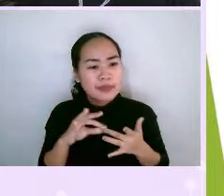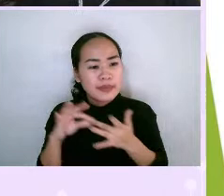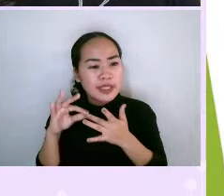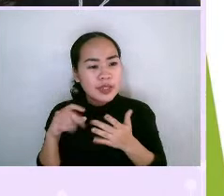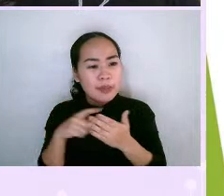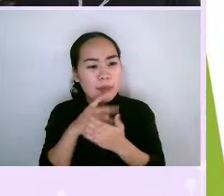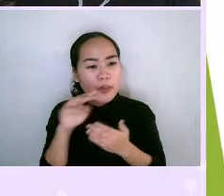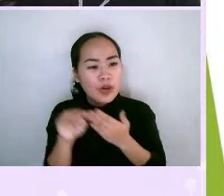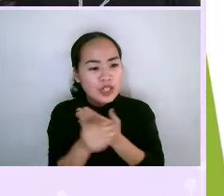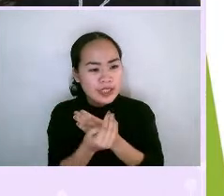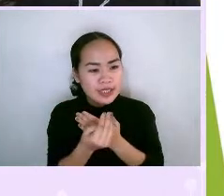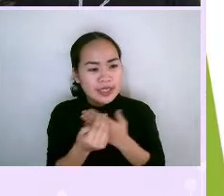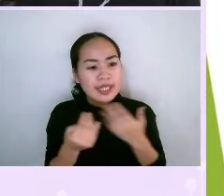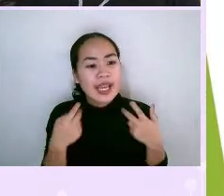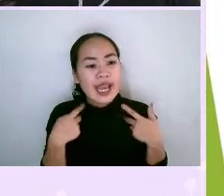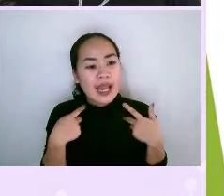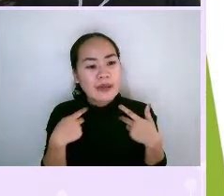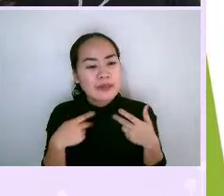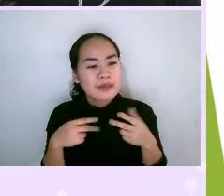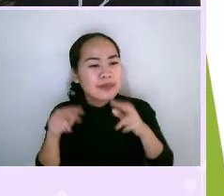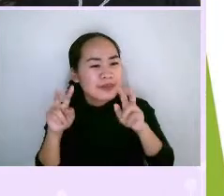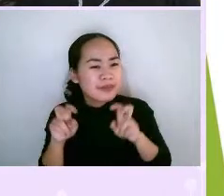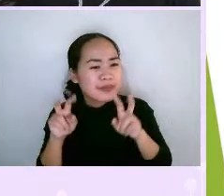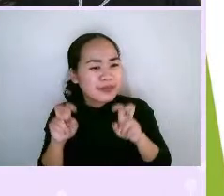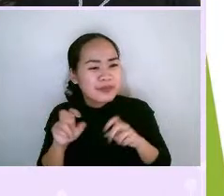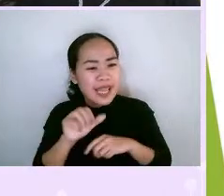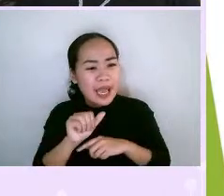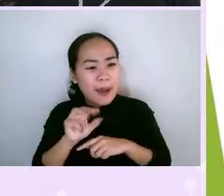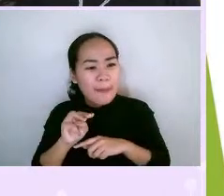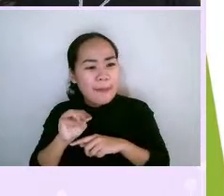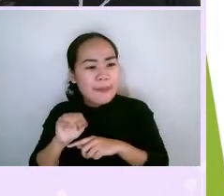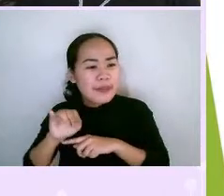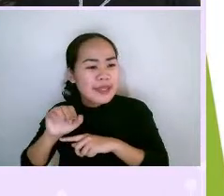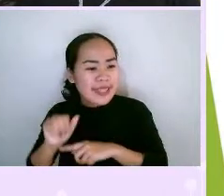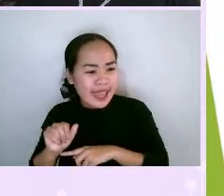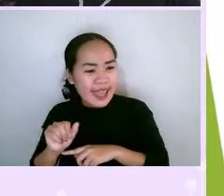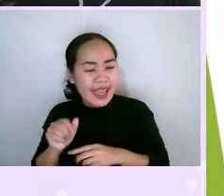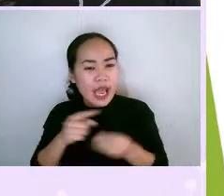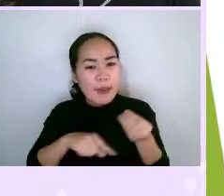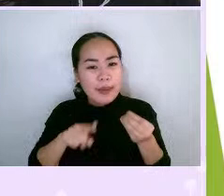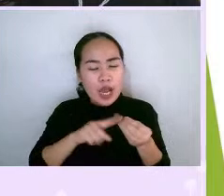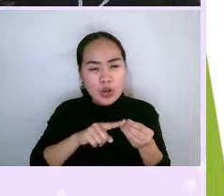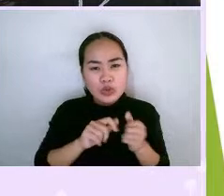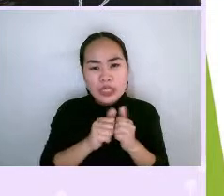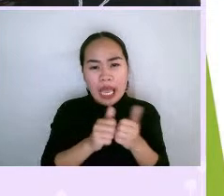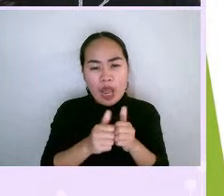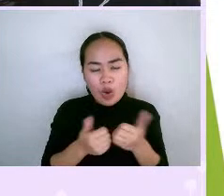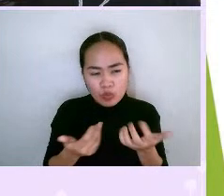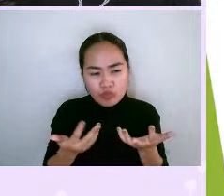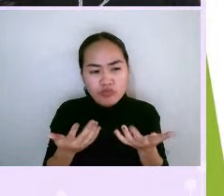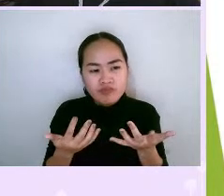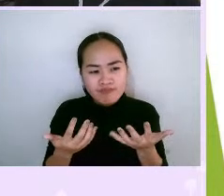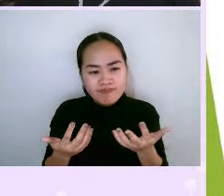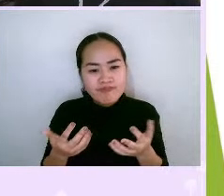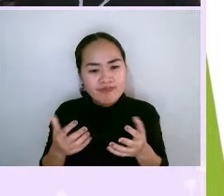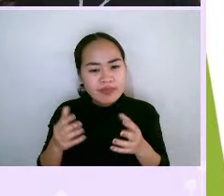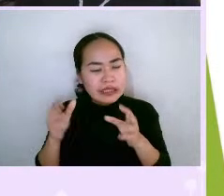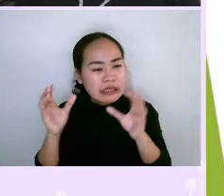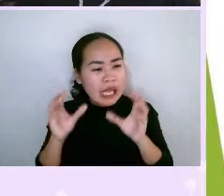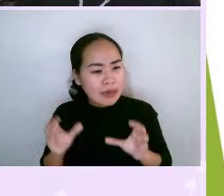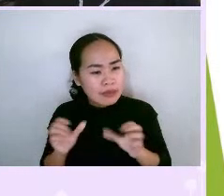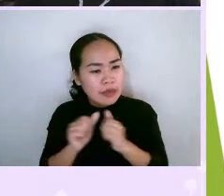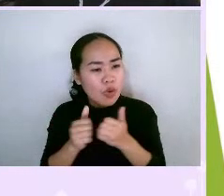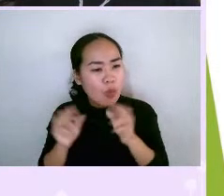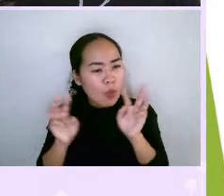na AMIA, Adaptation and Mitigation in Agriculture Program. And we have